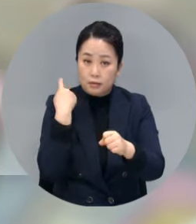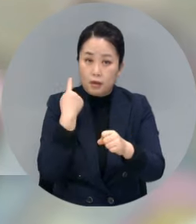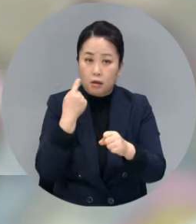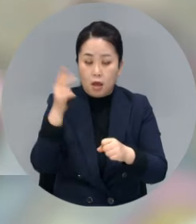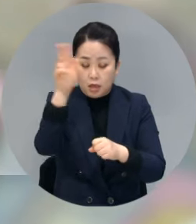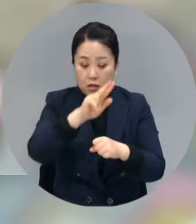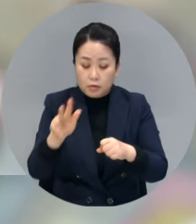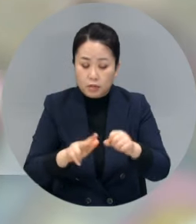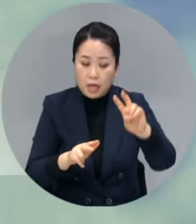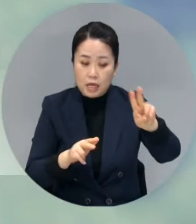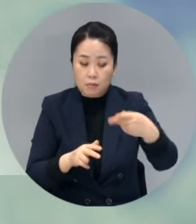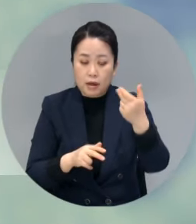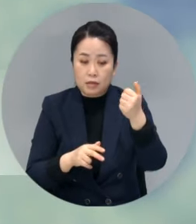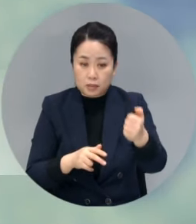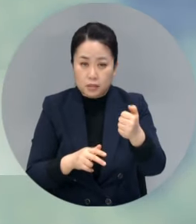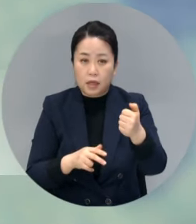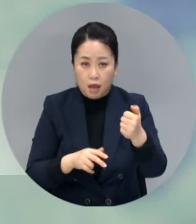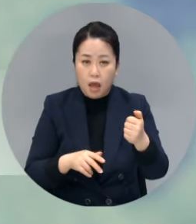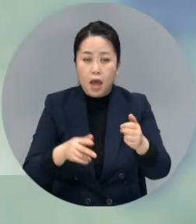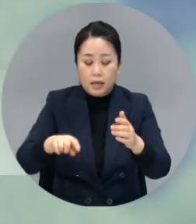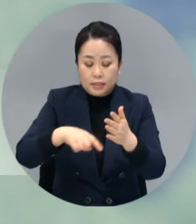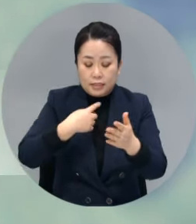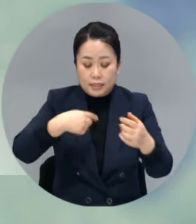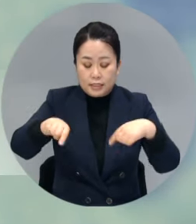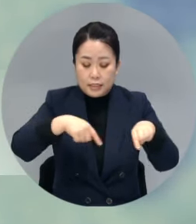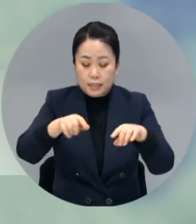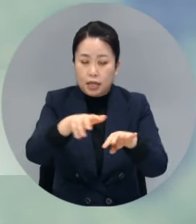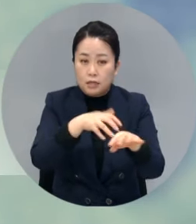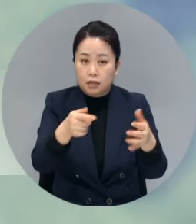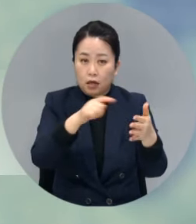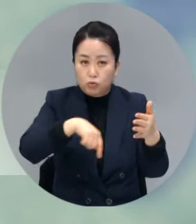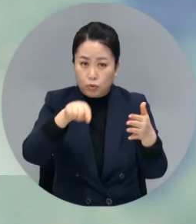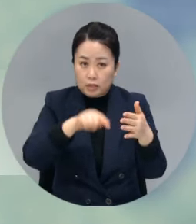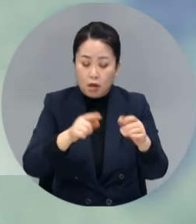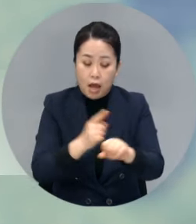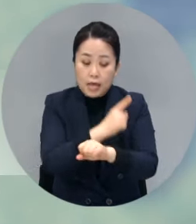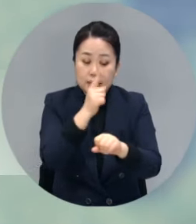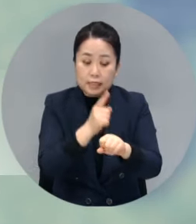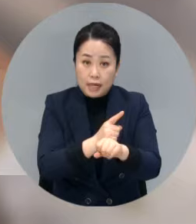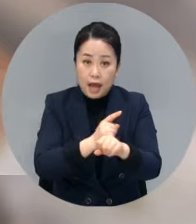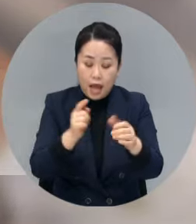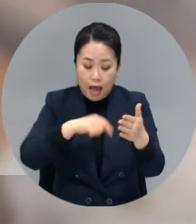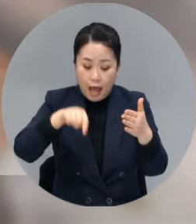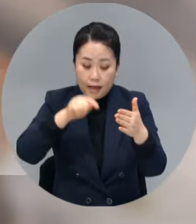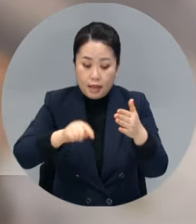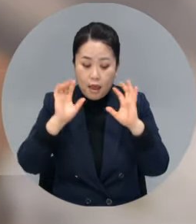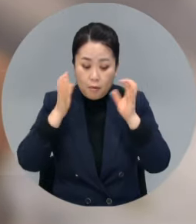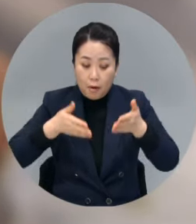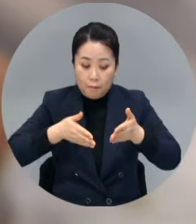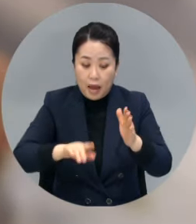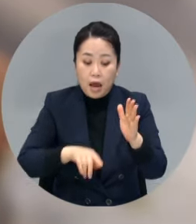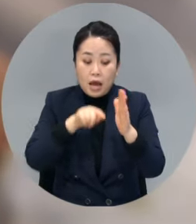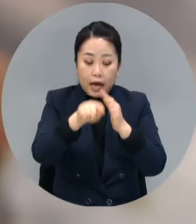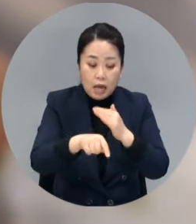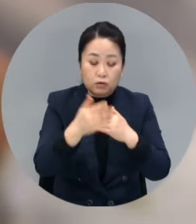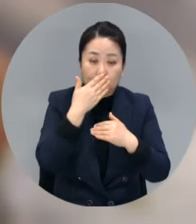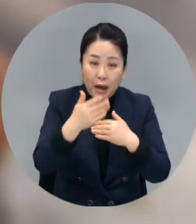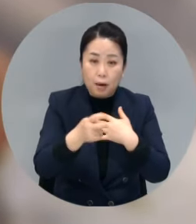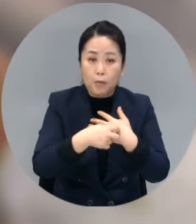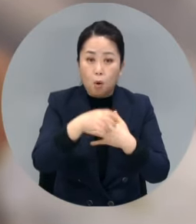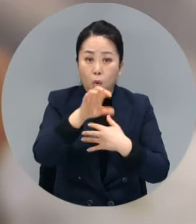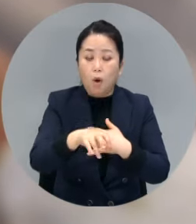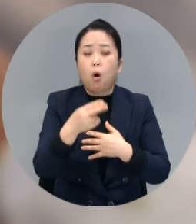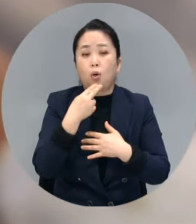200신계 자치단체 중 43%를 1시간 이내 분만실이 없는 분만 취약지로 분류했습니다. 대도시권은